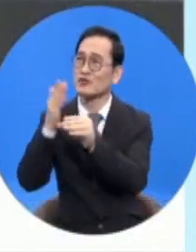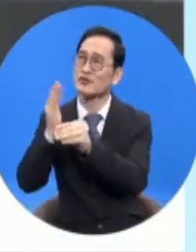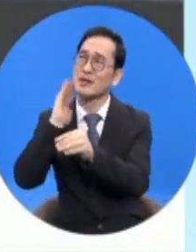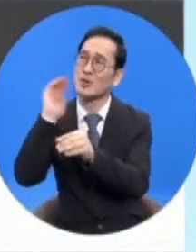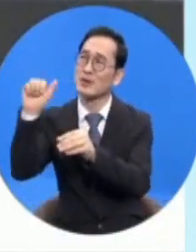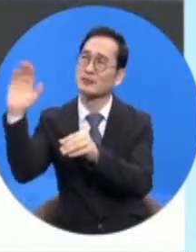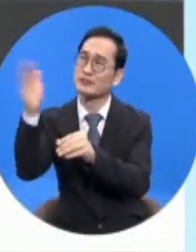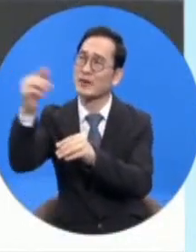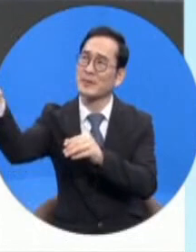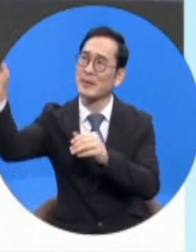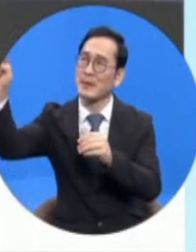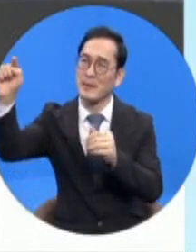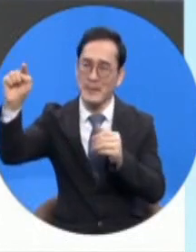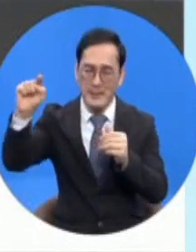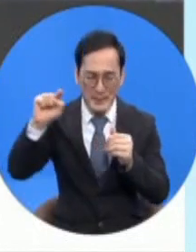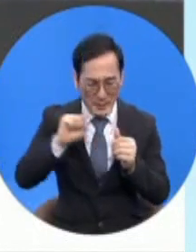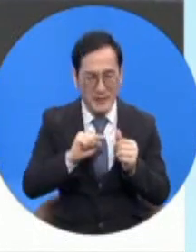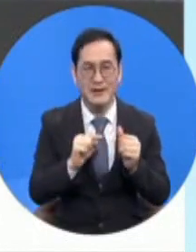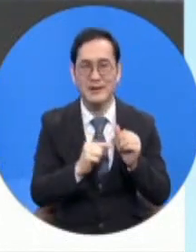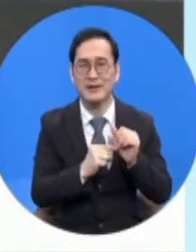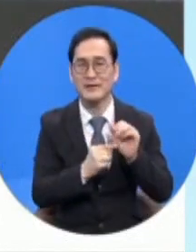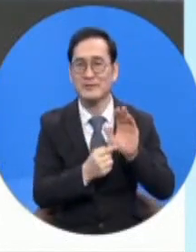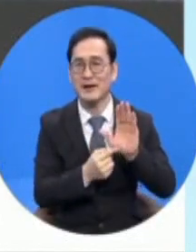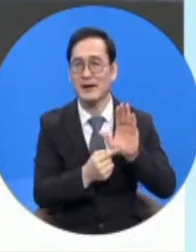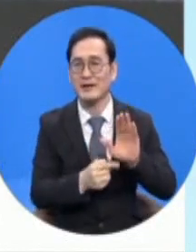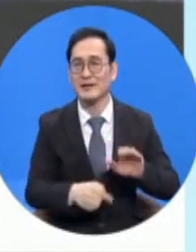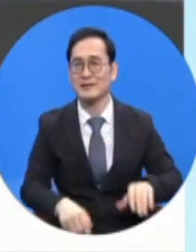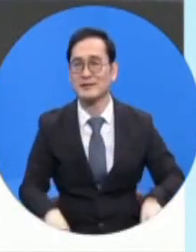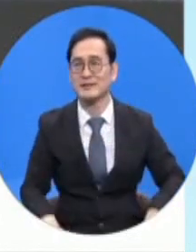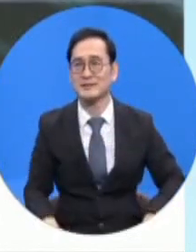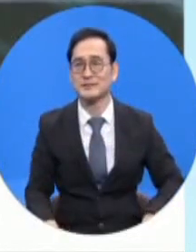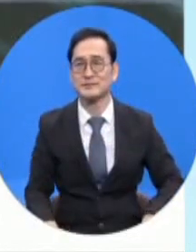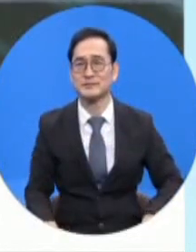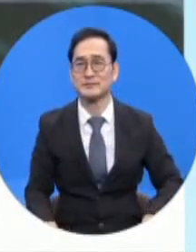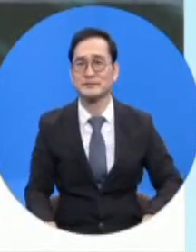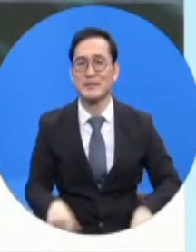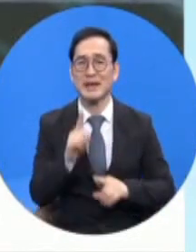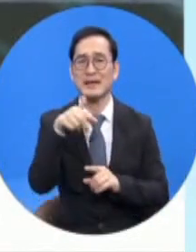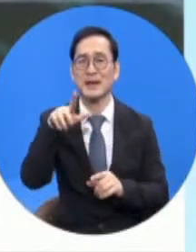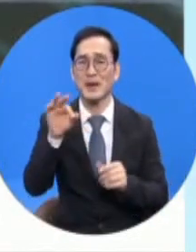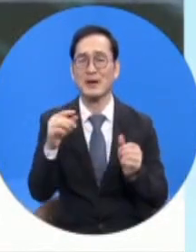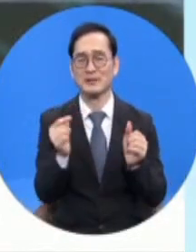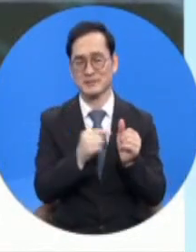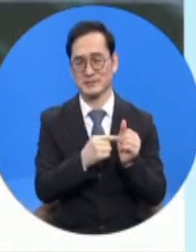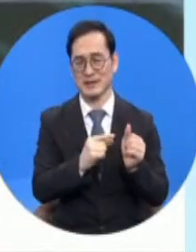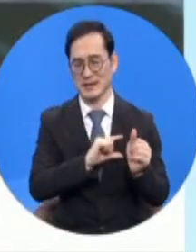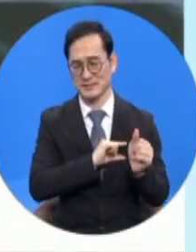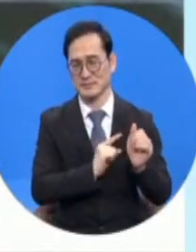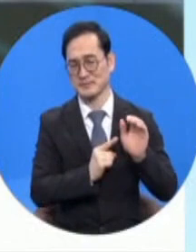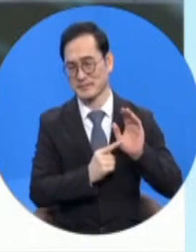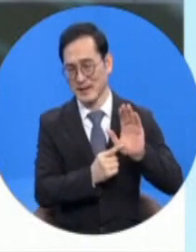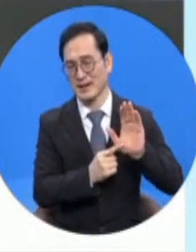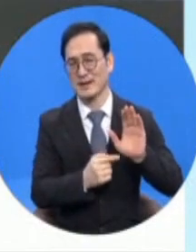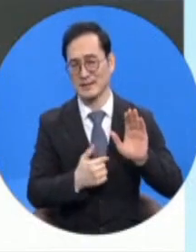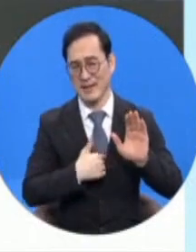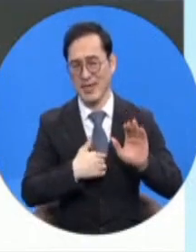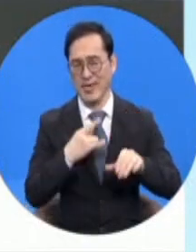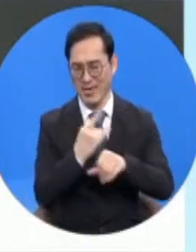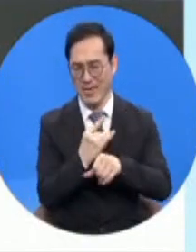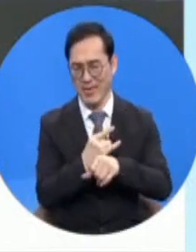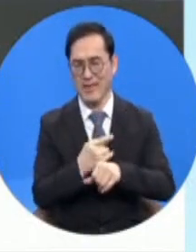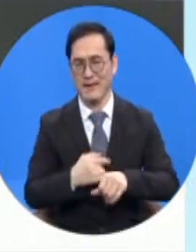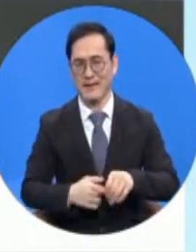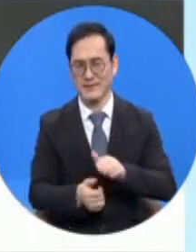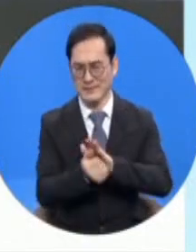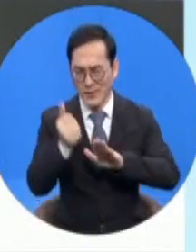네. 이재명 정부라는 말을 일곱 번 했다고 해서 이것이 차별화가 아니라 분명히 아 선대의 어떤 장점은 계승하고